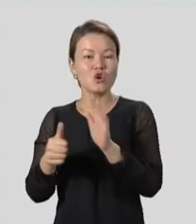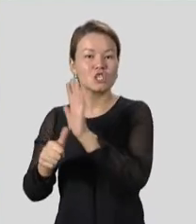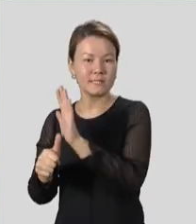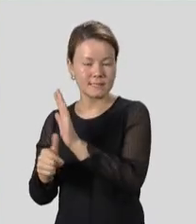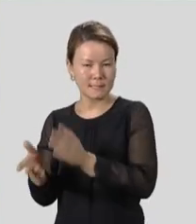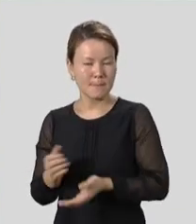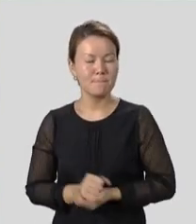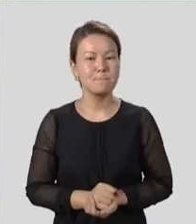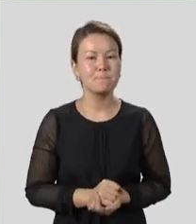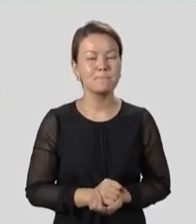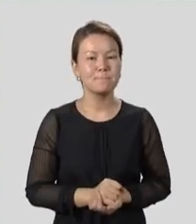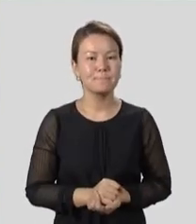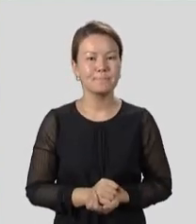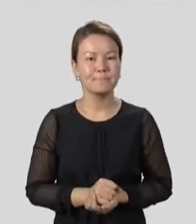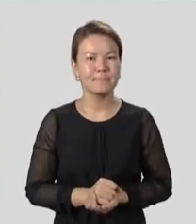6.